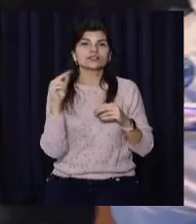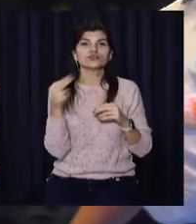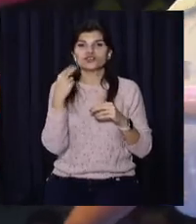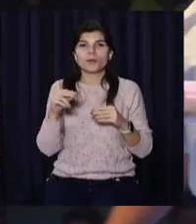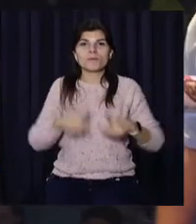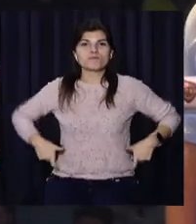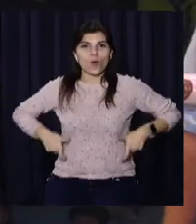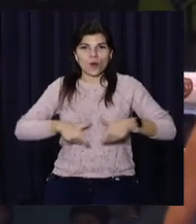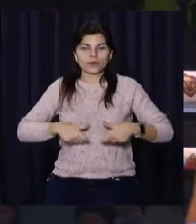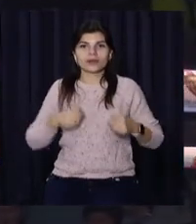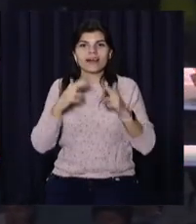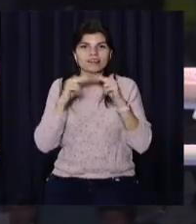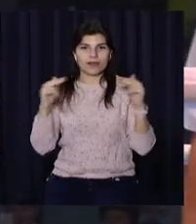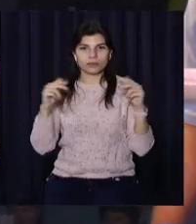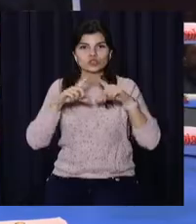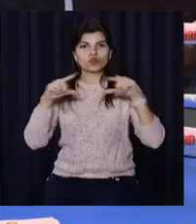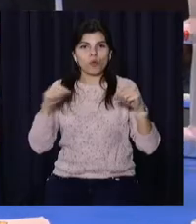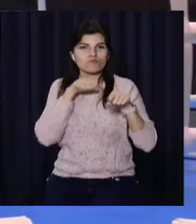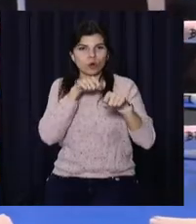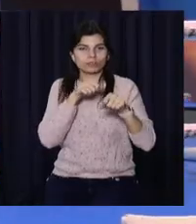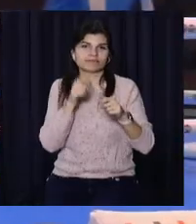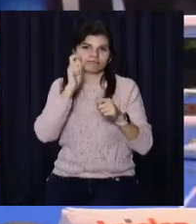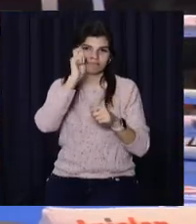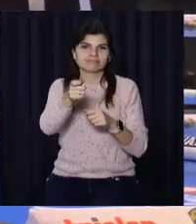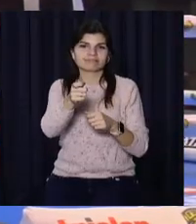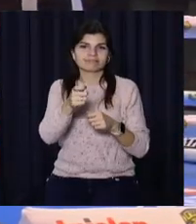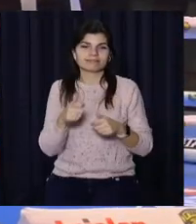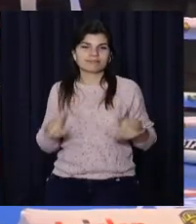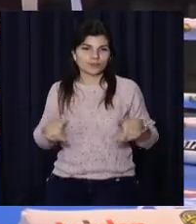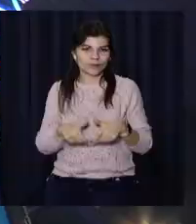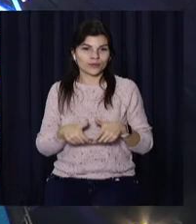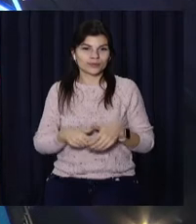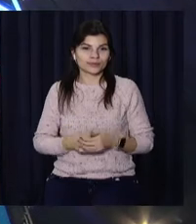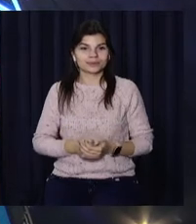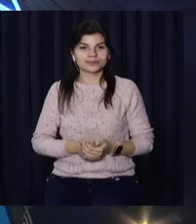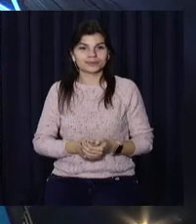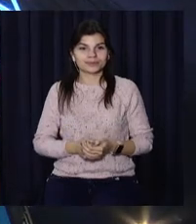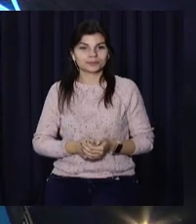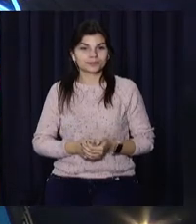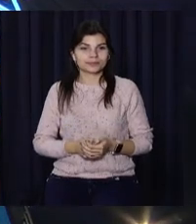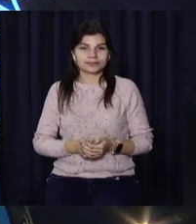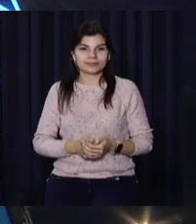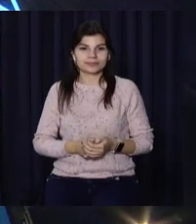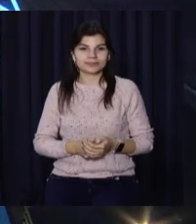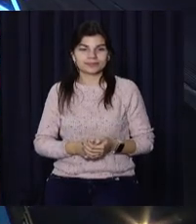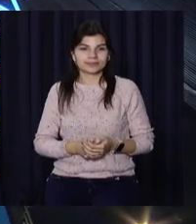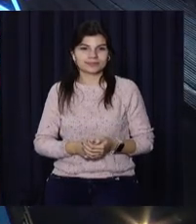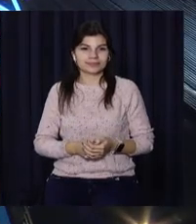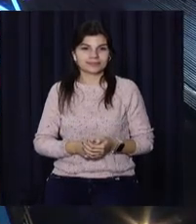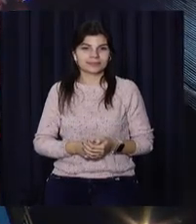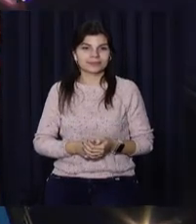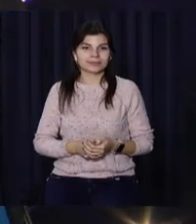рахунком 3-2 віддали чемпіонський пояс представнику Дніпровської школи боксу. Перемогу у цьому поєдинку